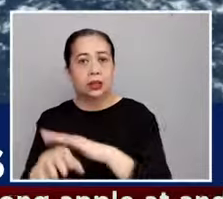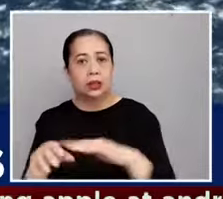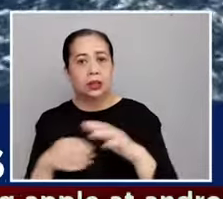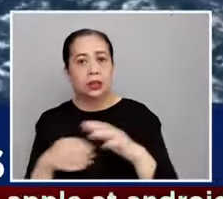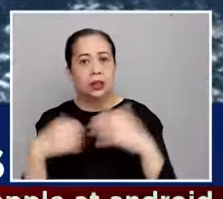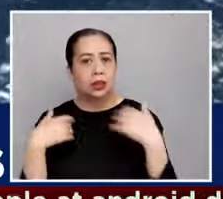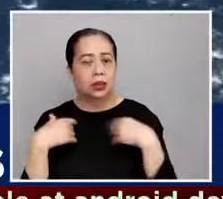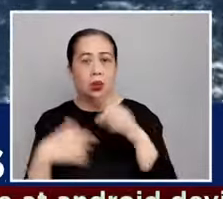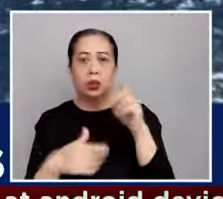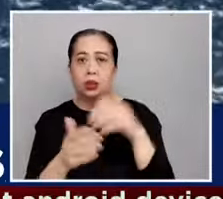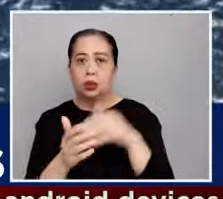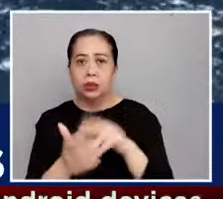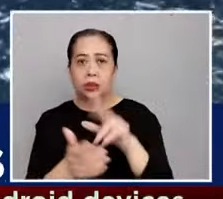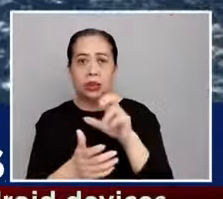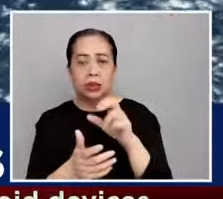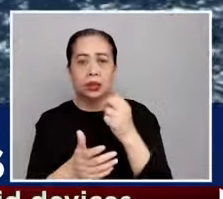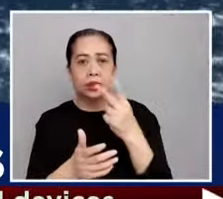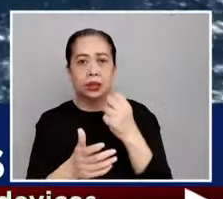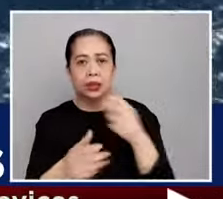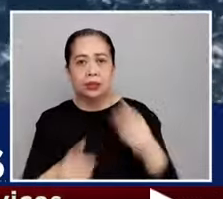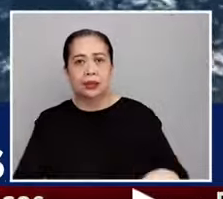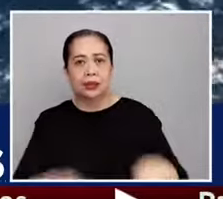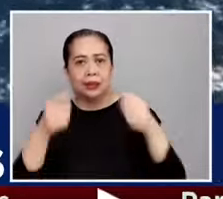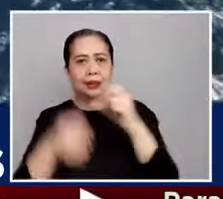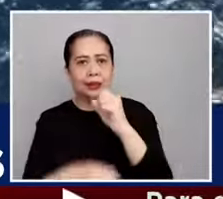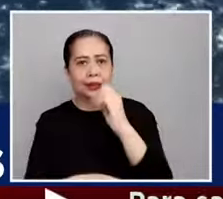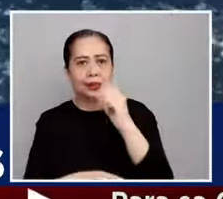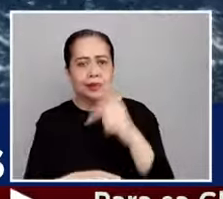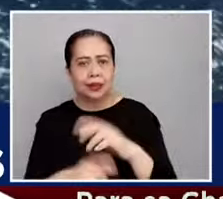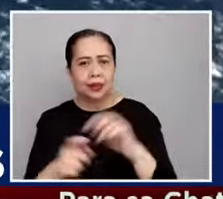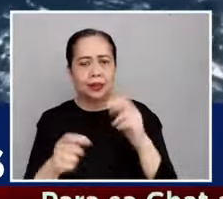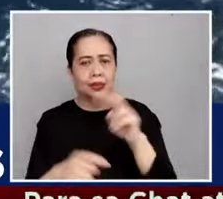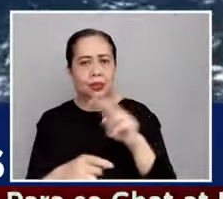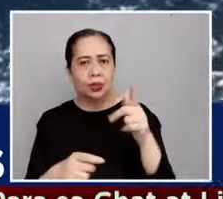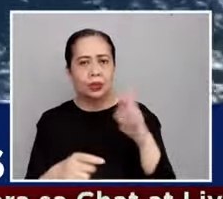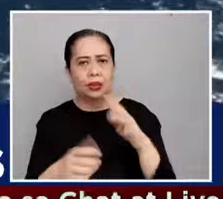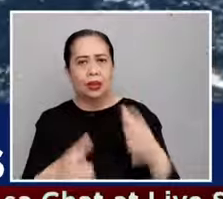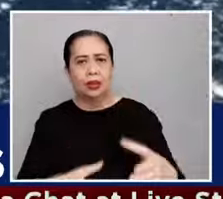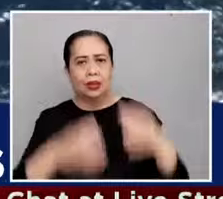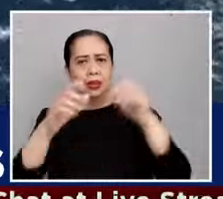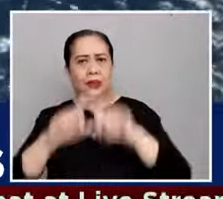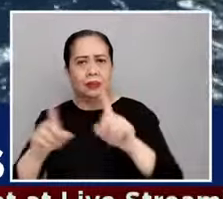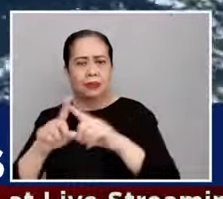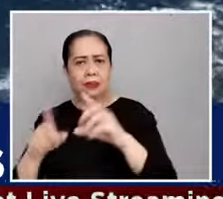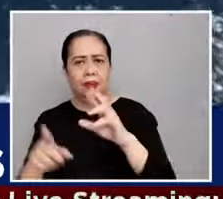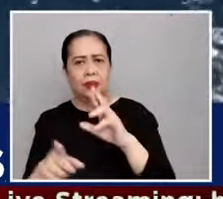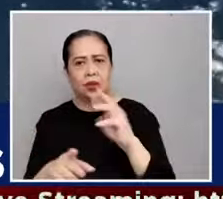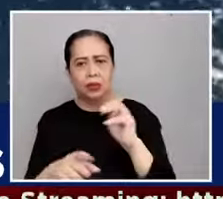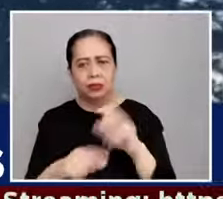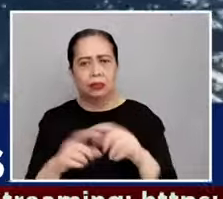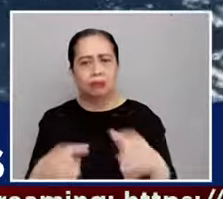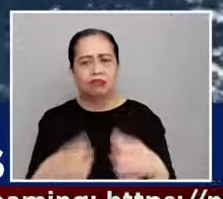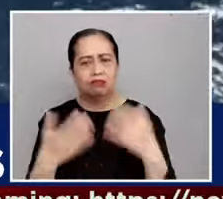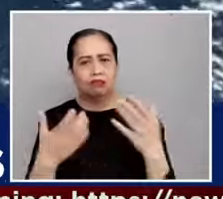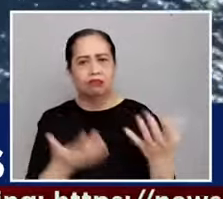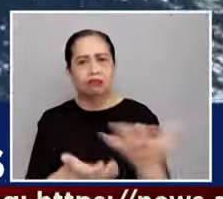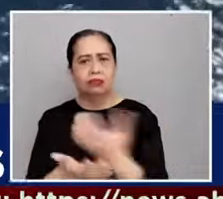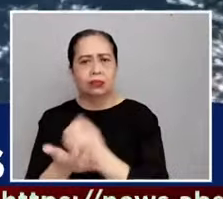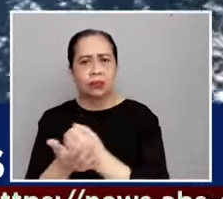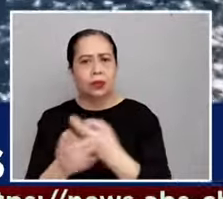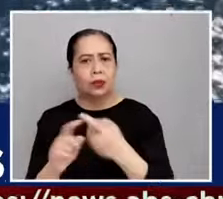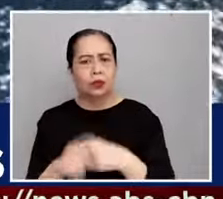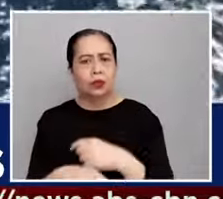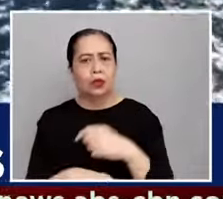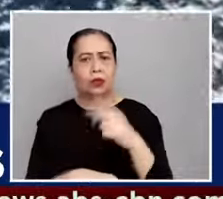nasa 1,313 sako at 22 drum na mga waste na kontaminado ng langis ang nakolekta mula sa